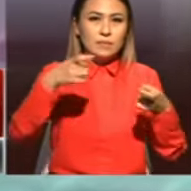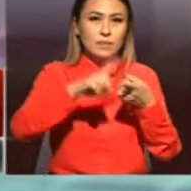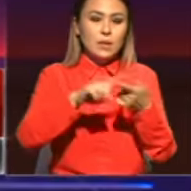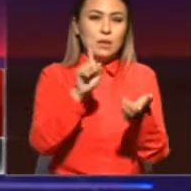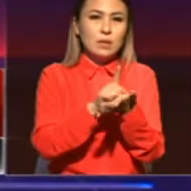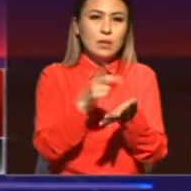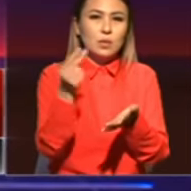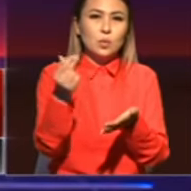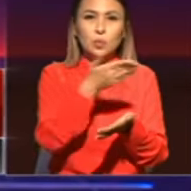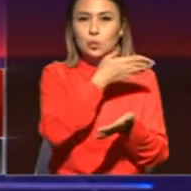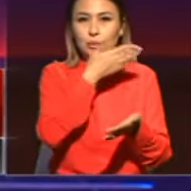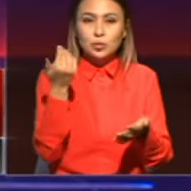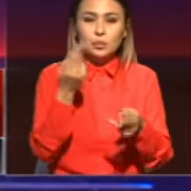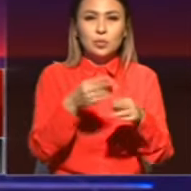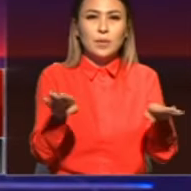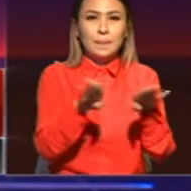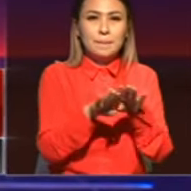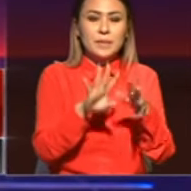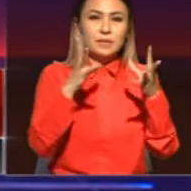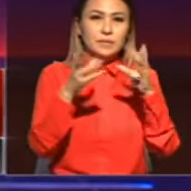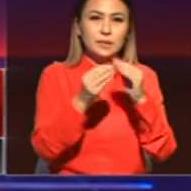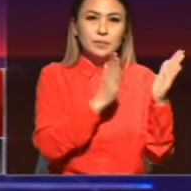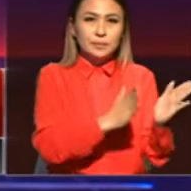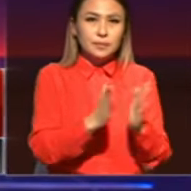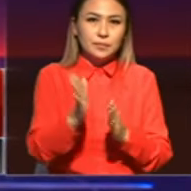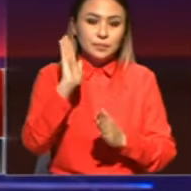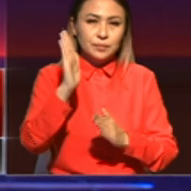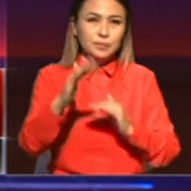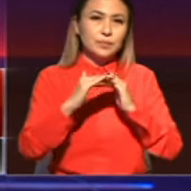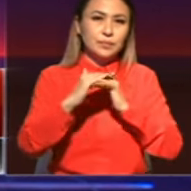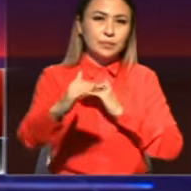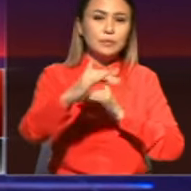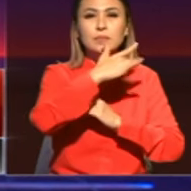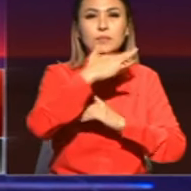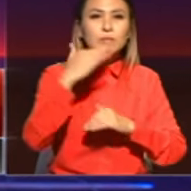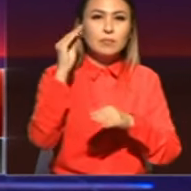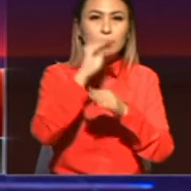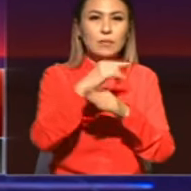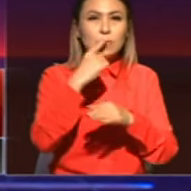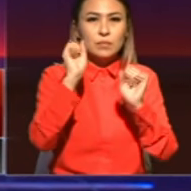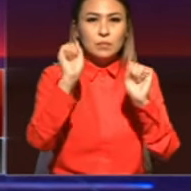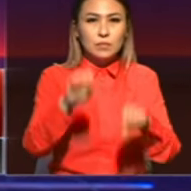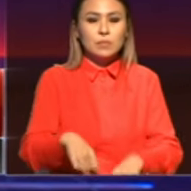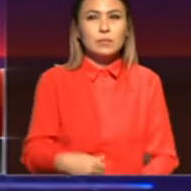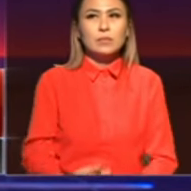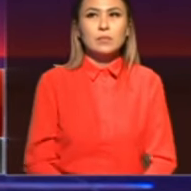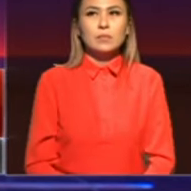отырған жоқ. Осындай нәрселердің бәрін реттеп алатын болсақ, бюджеттің біраз бөлігін осымен ақ жабуға болады.